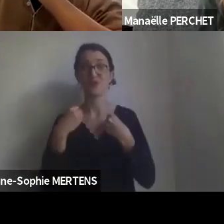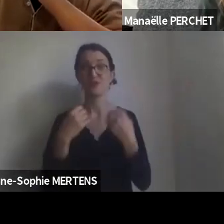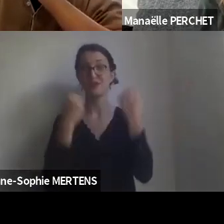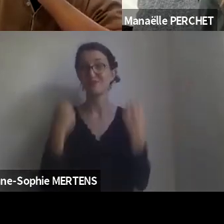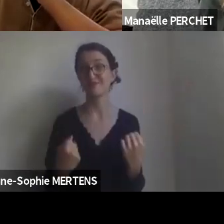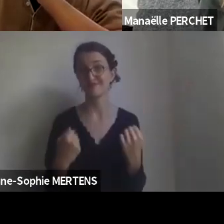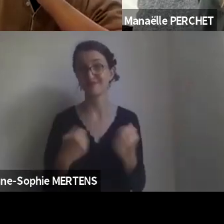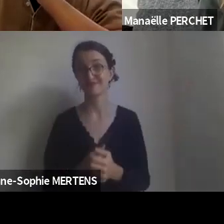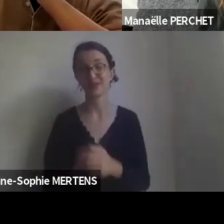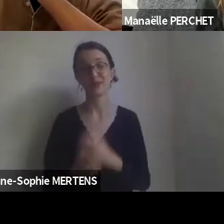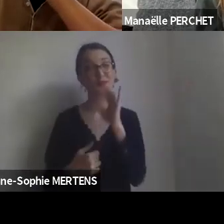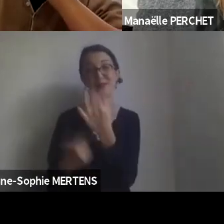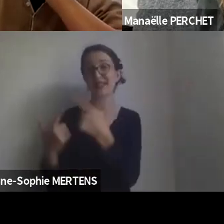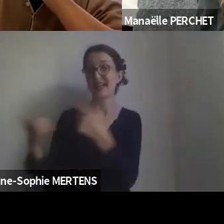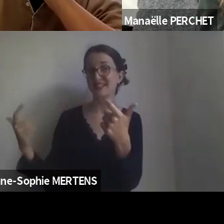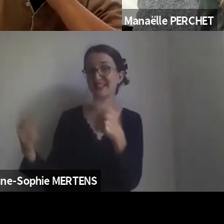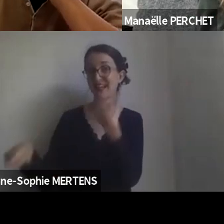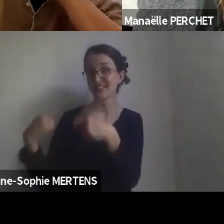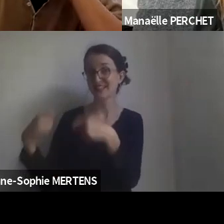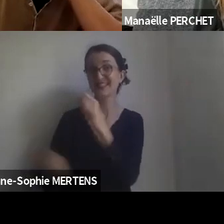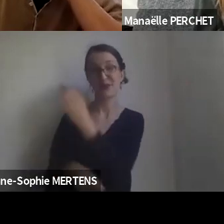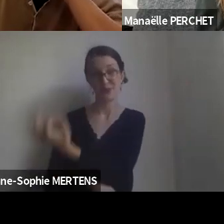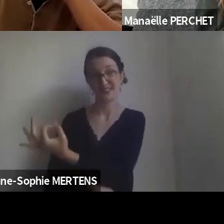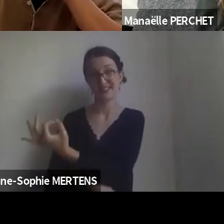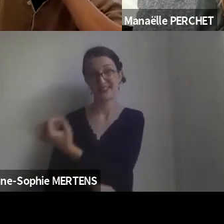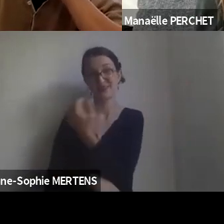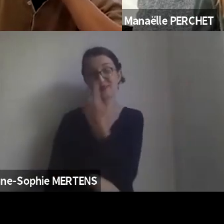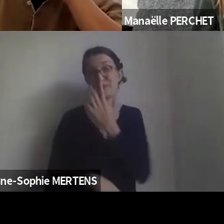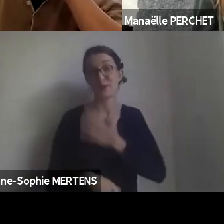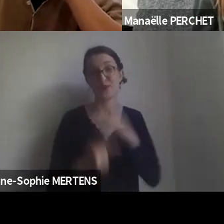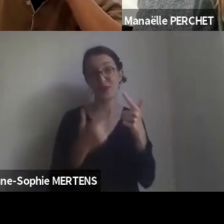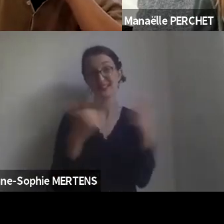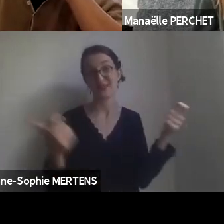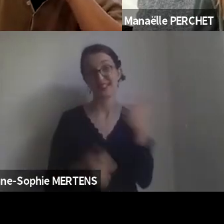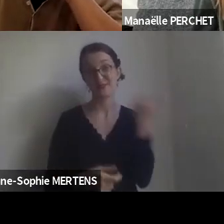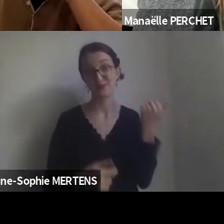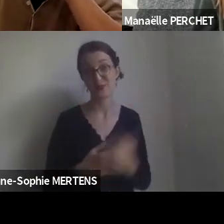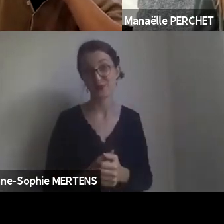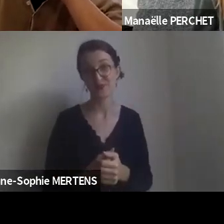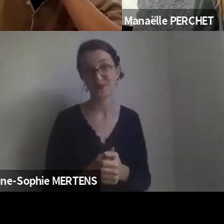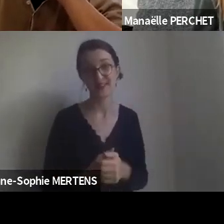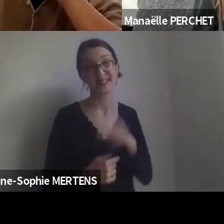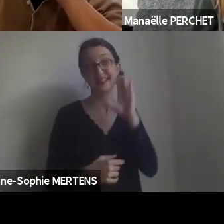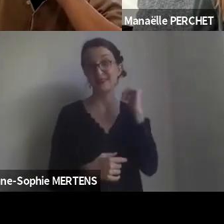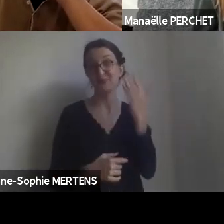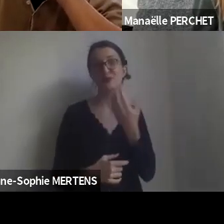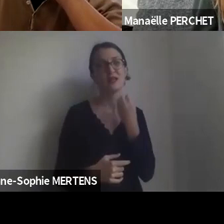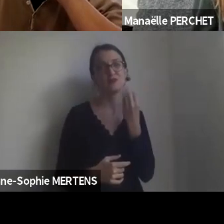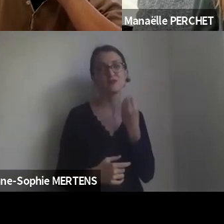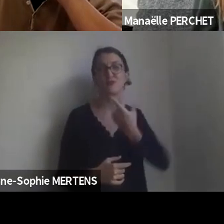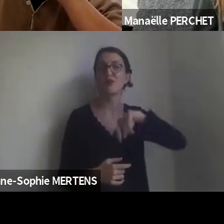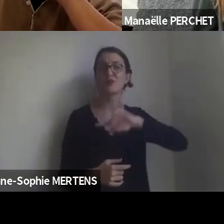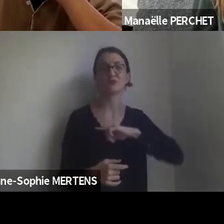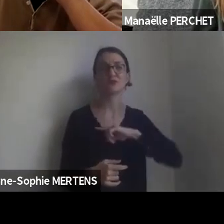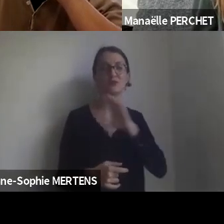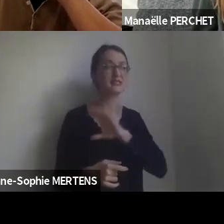on est bien au-delà de l'agilité. Et en même temps, c'est vrai que nous, c'est ce qu'on cherche à faire régulièrement dans les organisations dans lesquelles on travaille, qui sont souvent